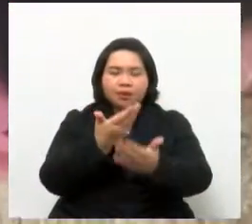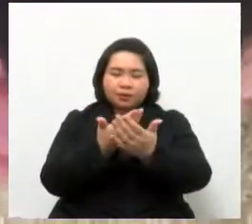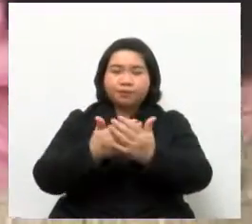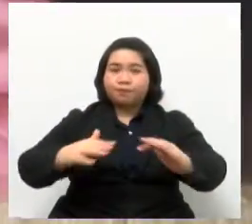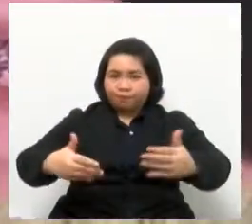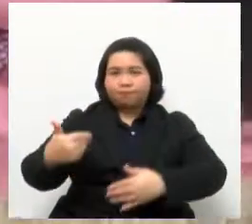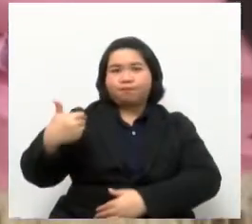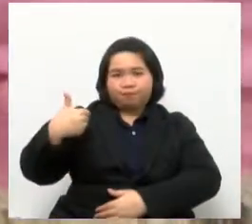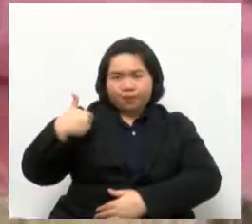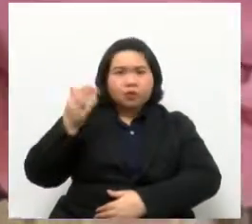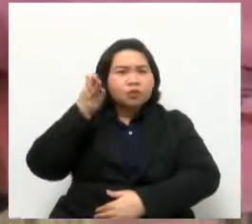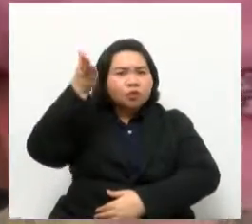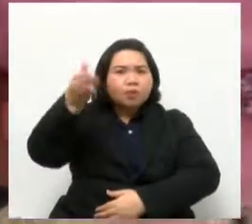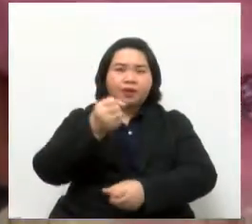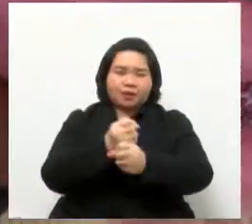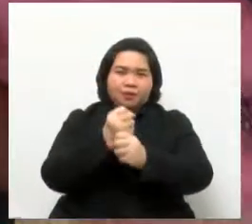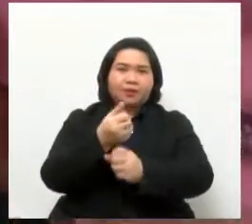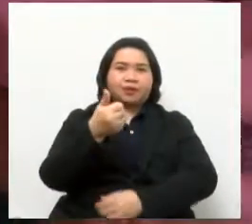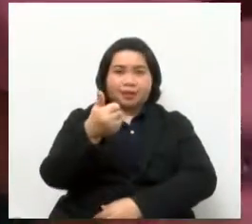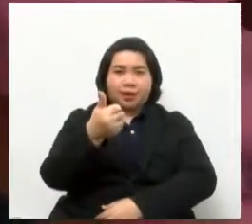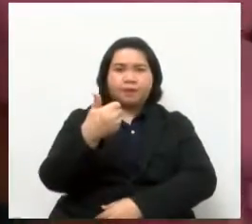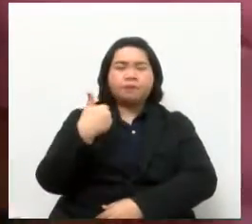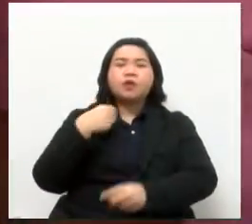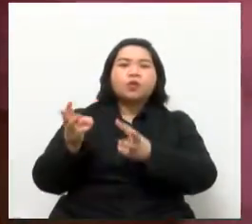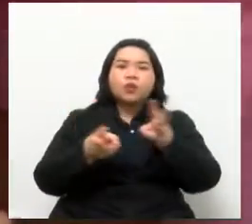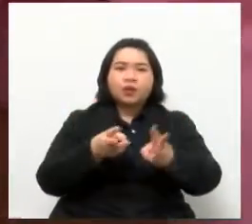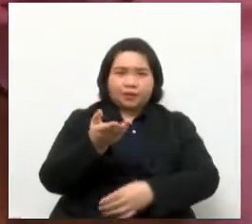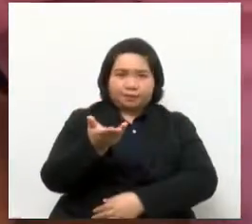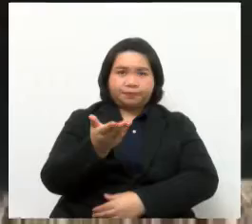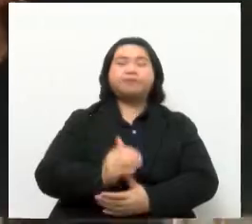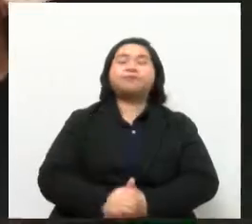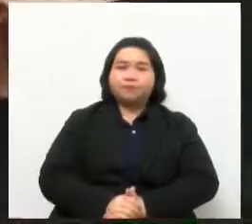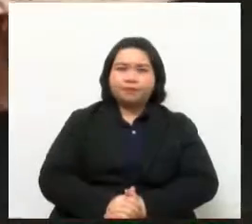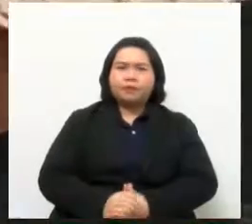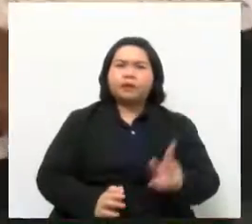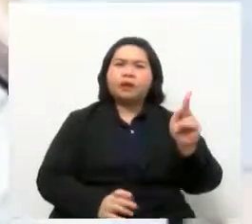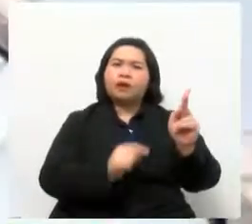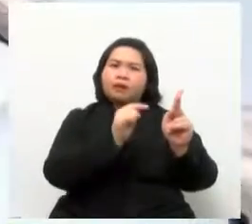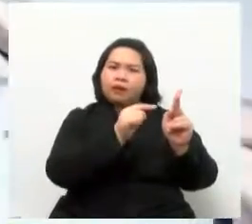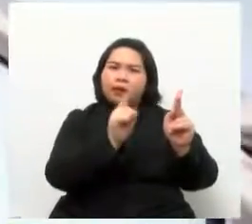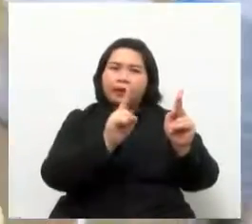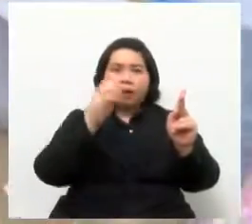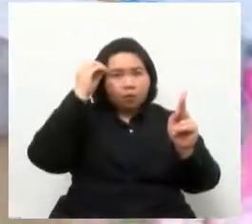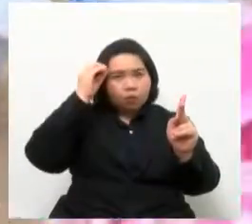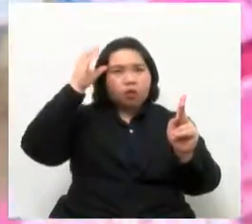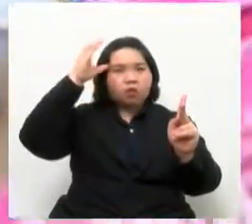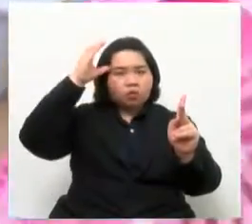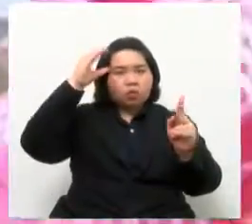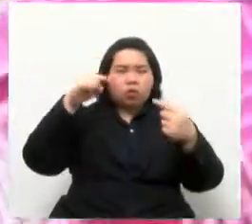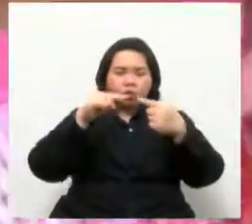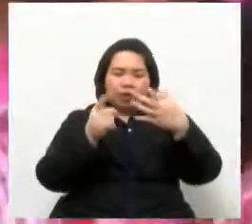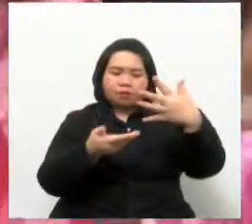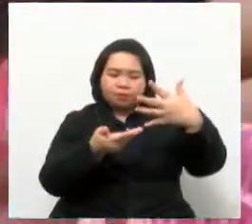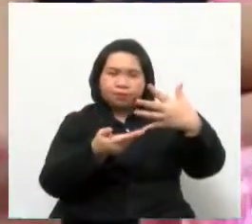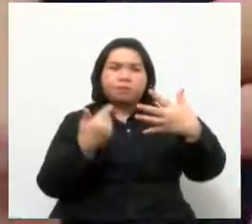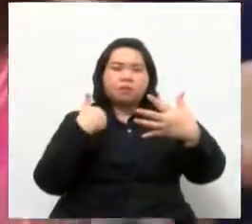ให้แก่นักเรียนในอนาคตซึ่งมีแนวทางดังนี้ K Knowledge ขั้นความรู้ศึกษ